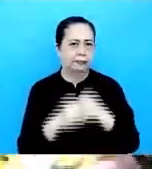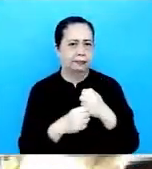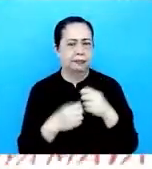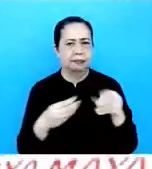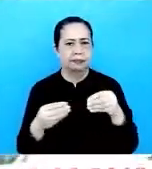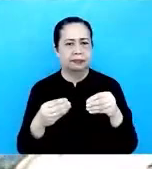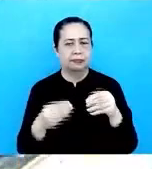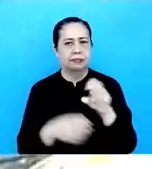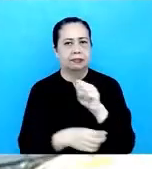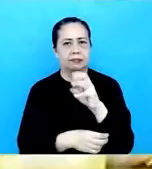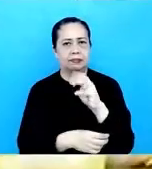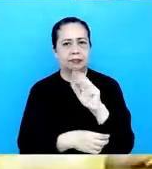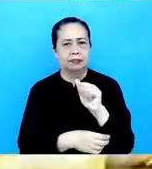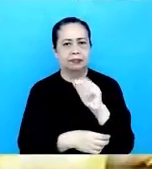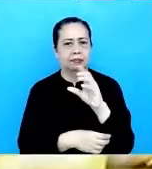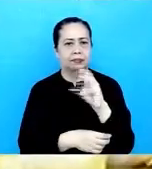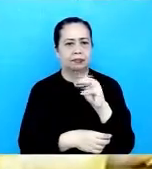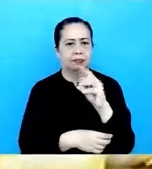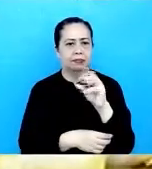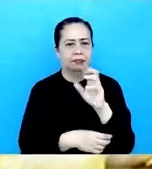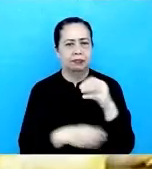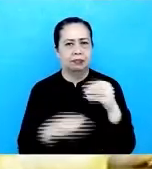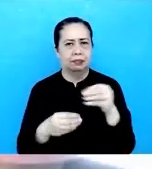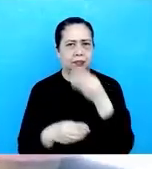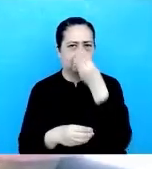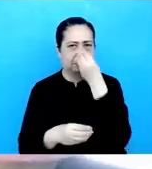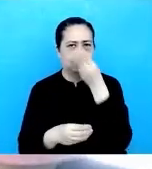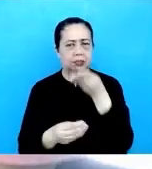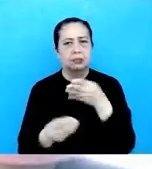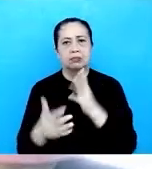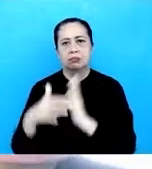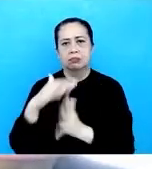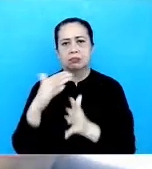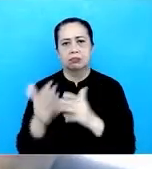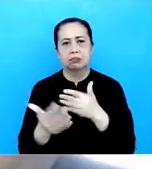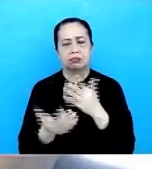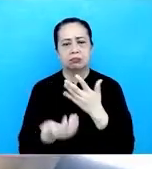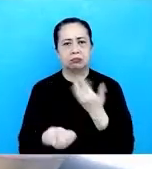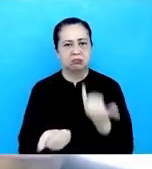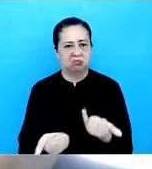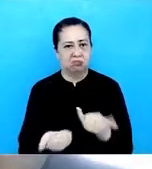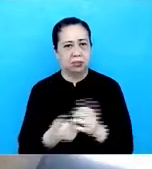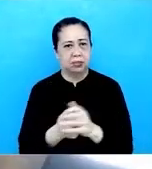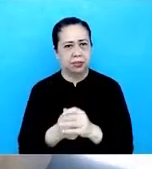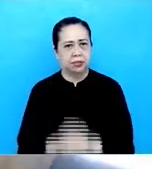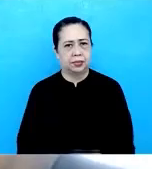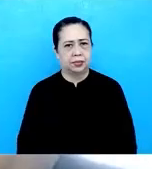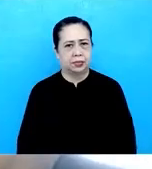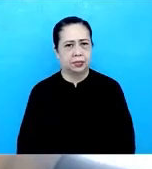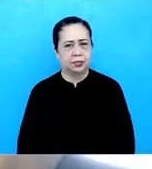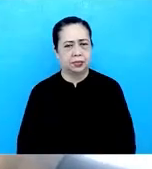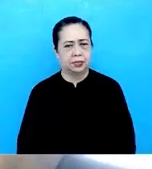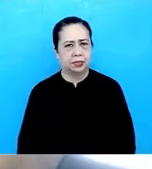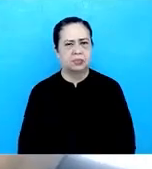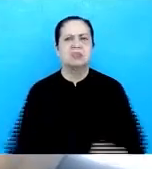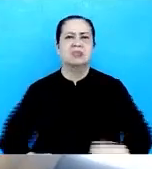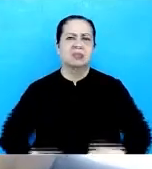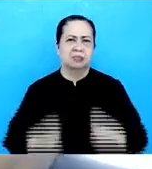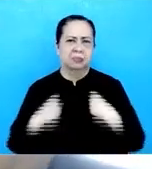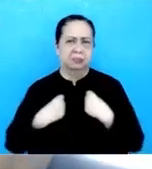Sierra Madre Market sa Mandaluyong ang mahinang benta. Yung benta ngayon, kahit paano nakaka-survive pa